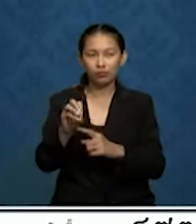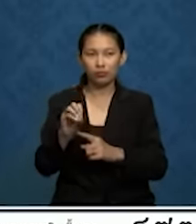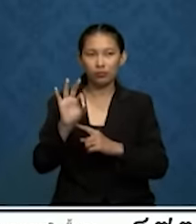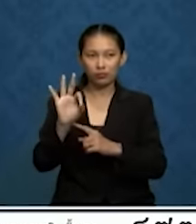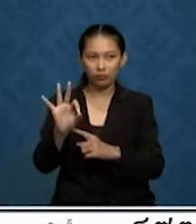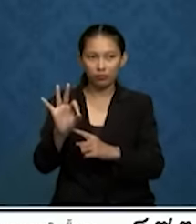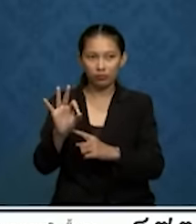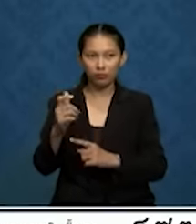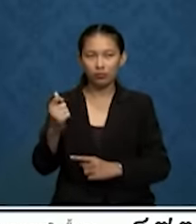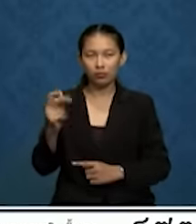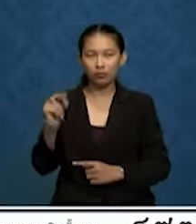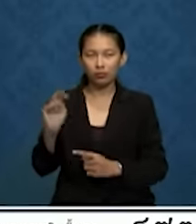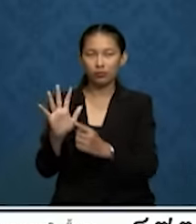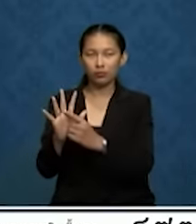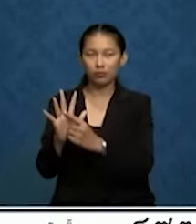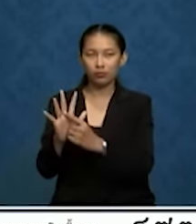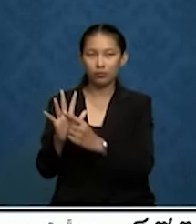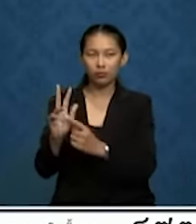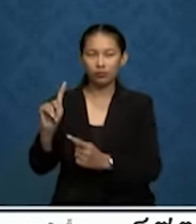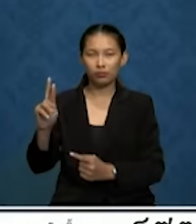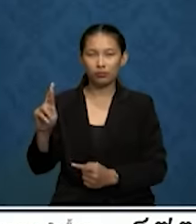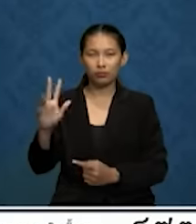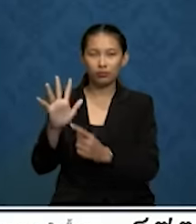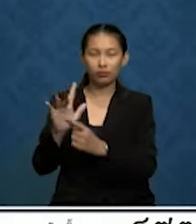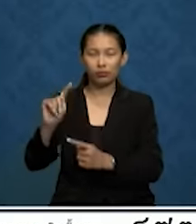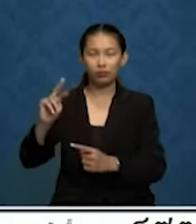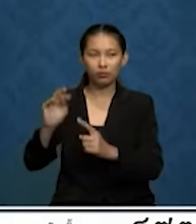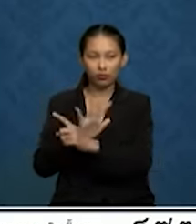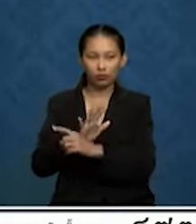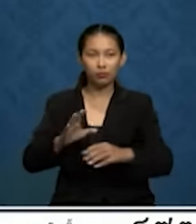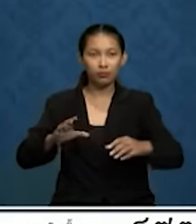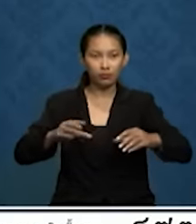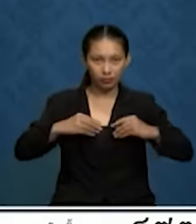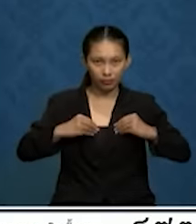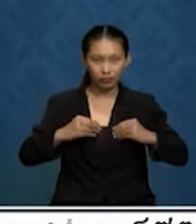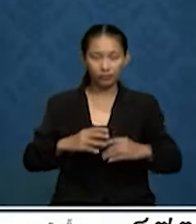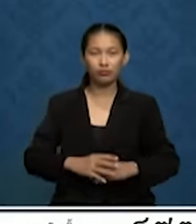469นายอนุรัตตันบรรจง เห็นชอบครับ